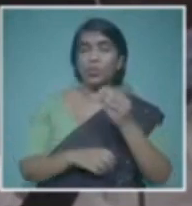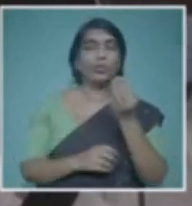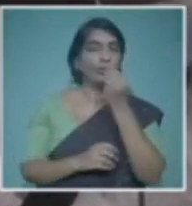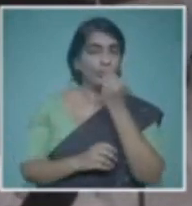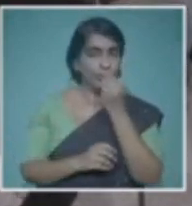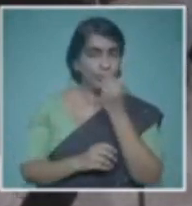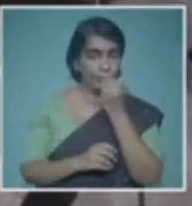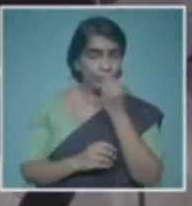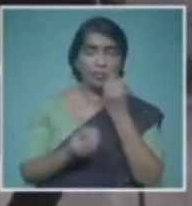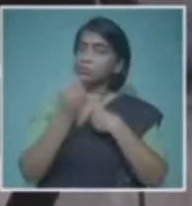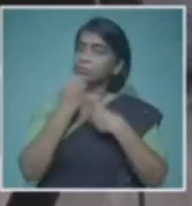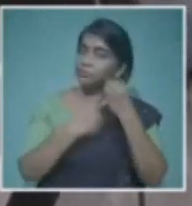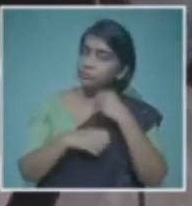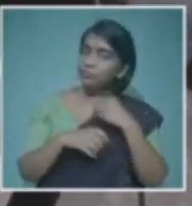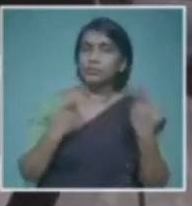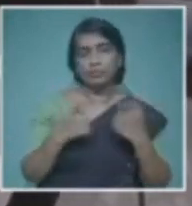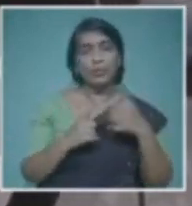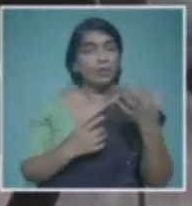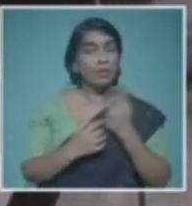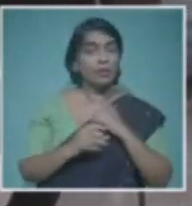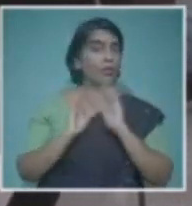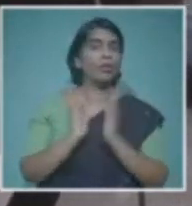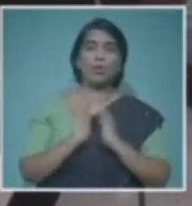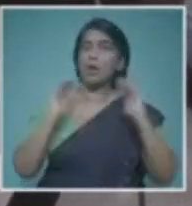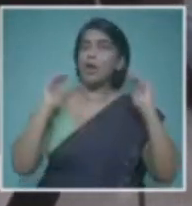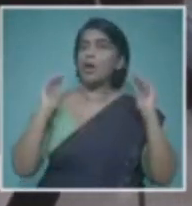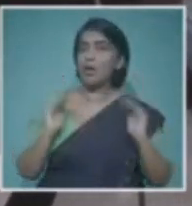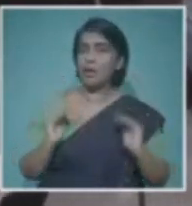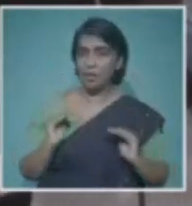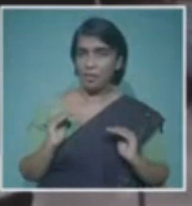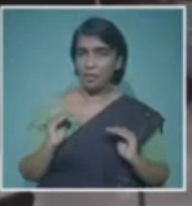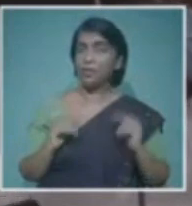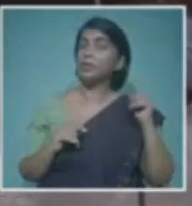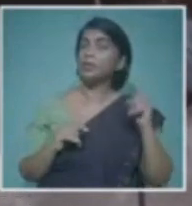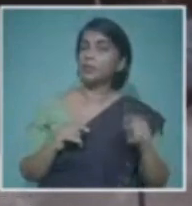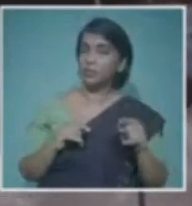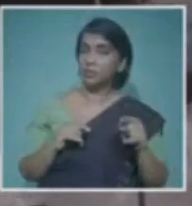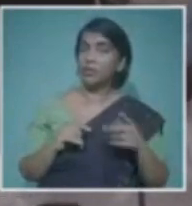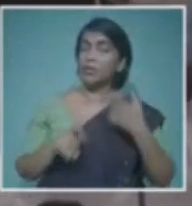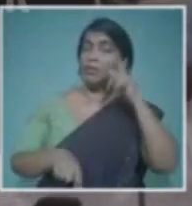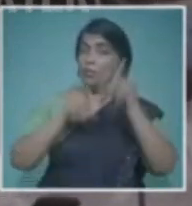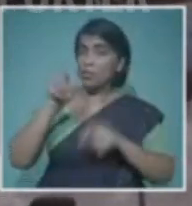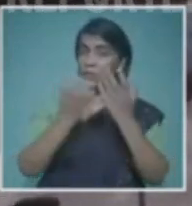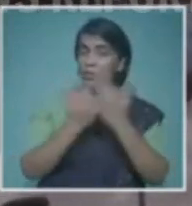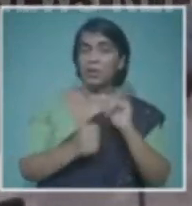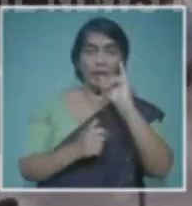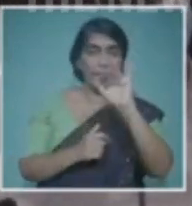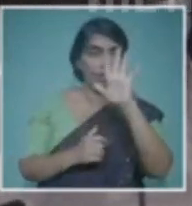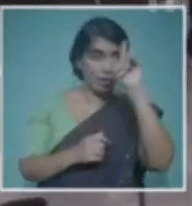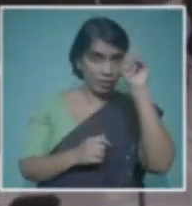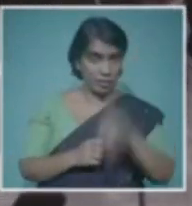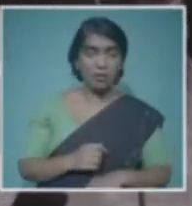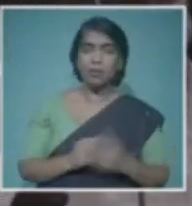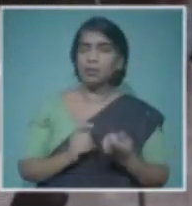පුද්ගලයන් ආහාර වේල් හෝ ආහාරයට ගන්න ප්‍රමාණය අඩු කරලා තියෙනවා. එතනින් පුද්ගලින්